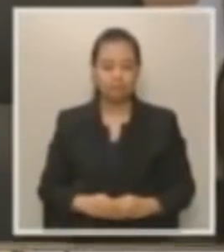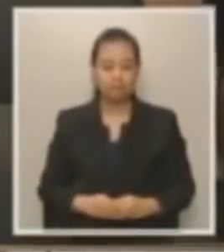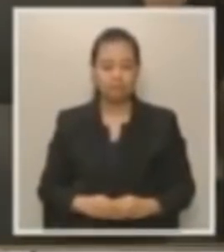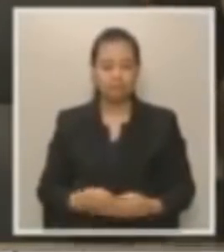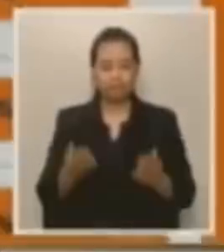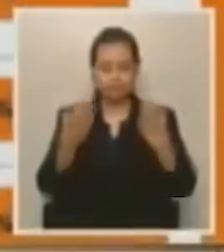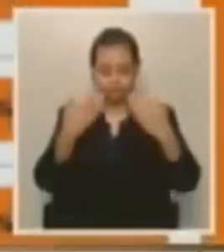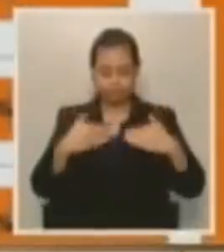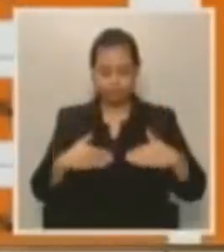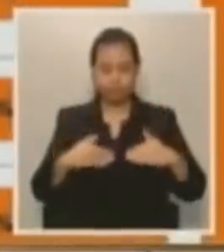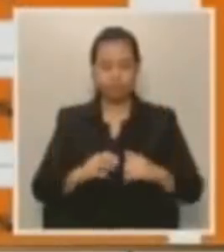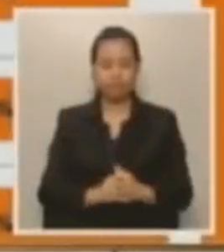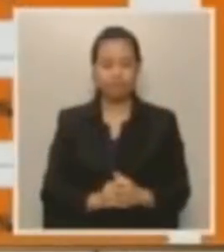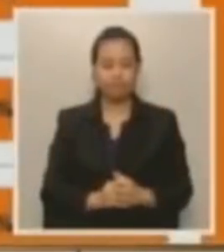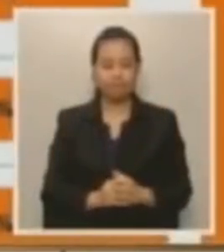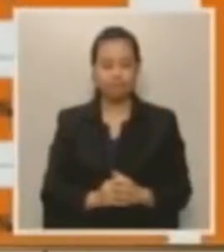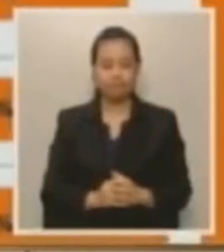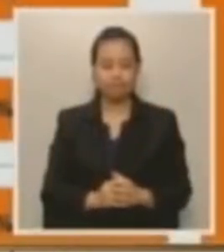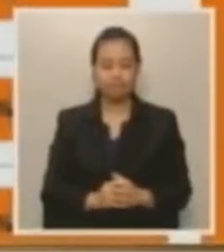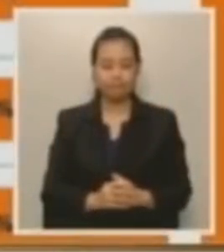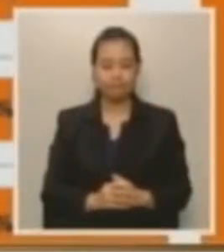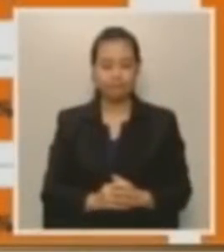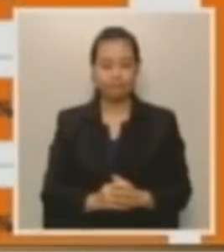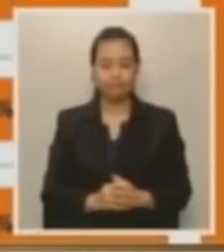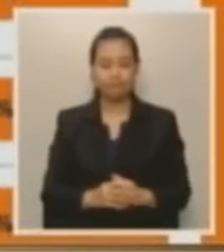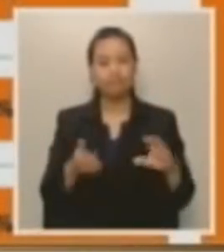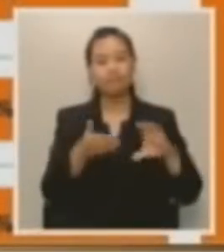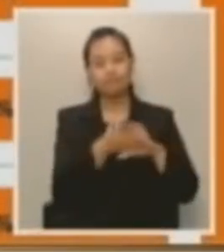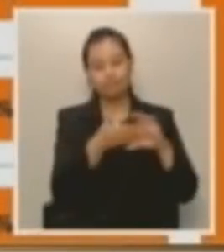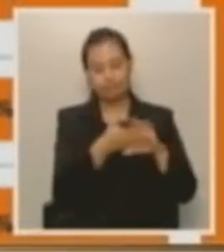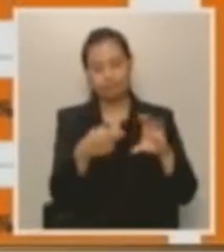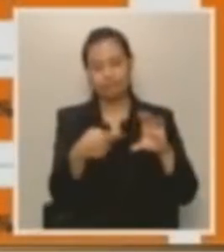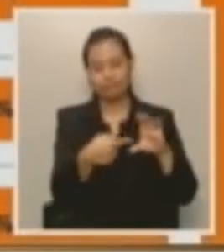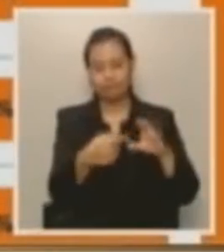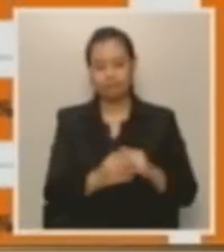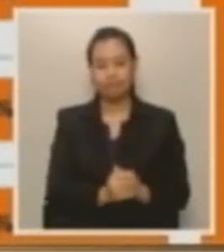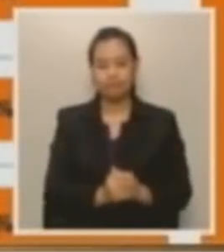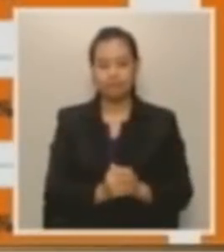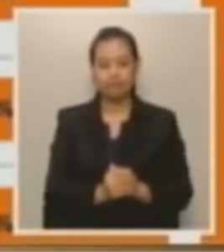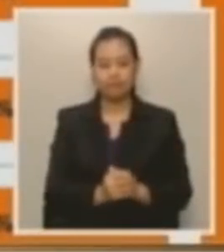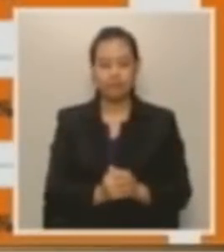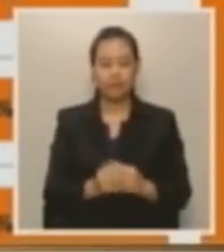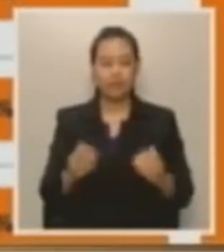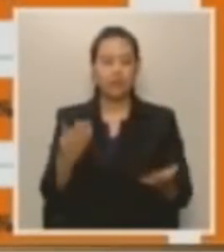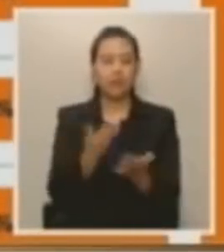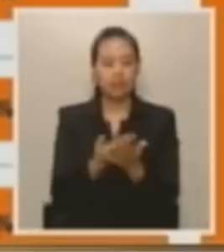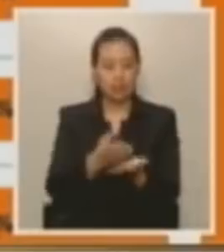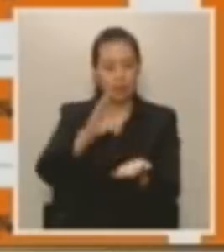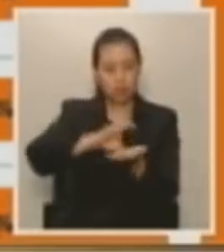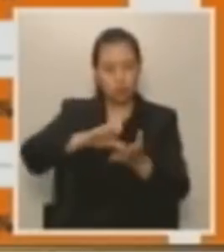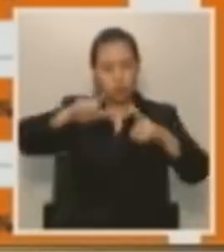ภาพรวมนะคะปีนี้งบประมาณกระทรวงศึกษาธิการถูกปรับลดลงไป